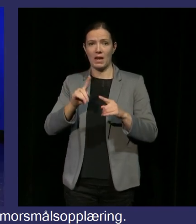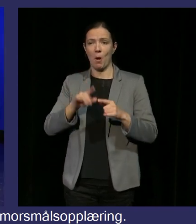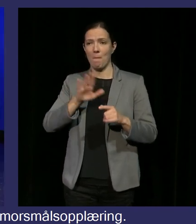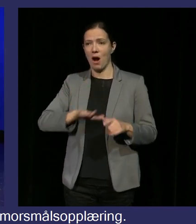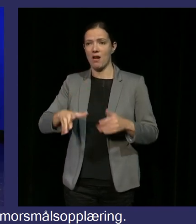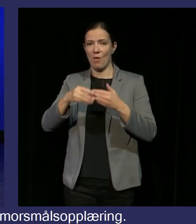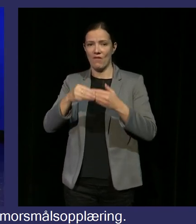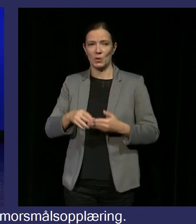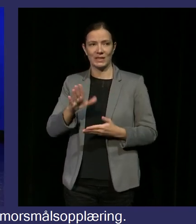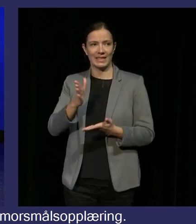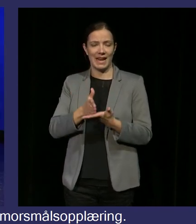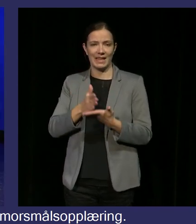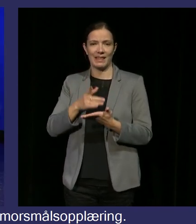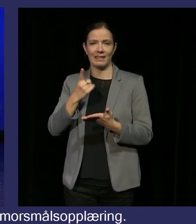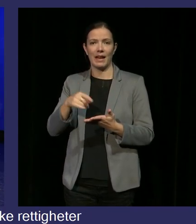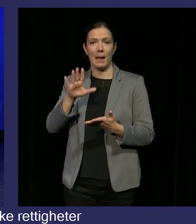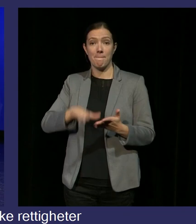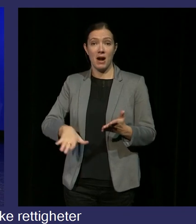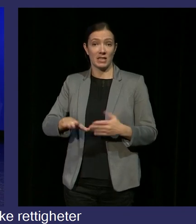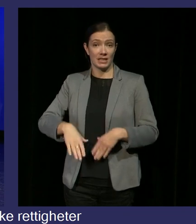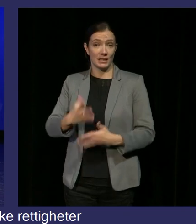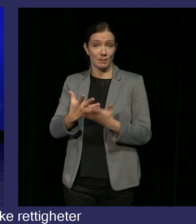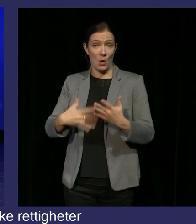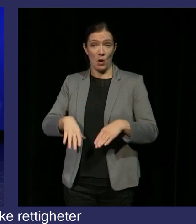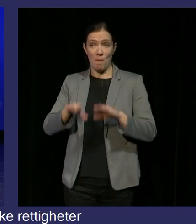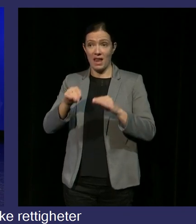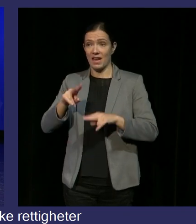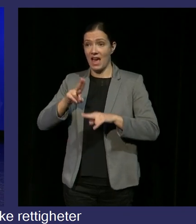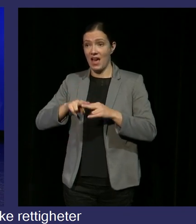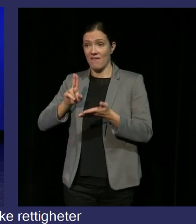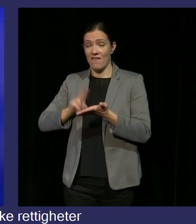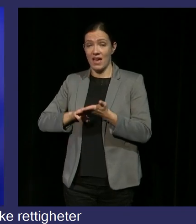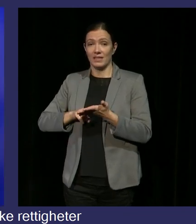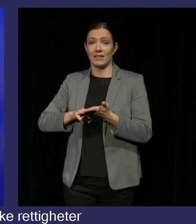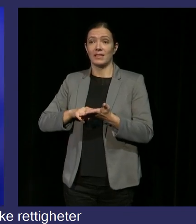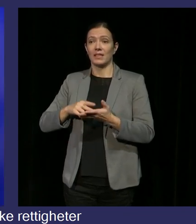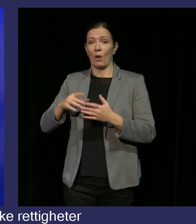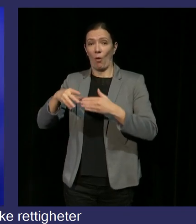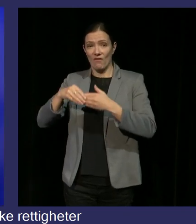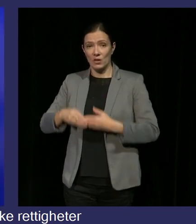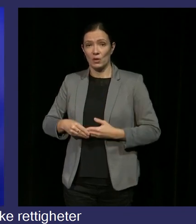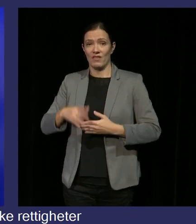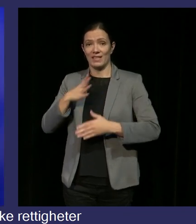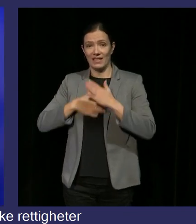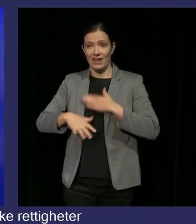til barns språkopplæring, FN-konvensjonen om sivile og politiske rettigheter, de